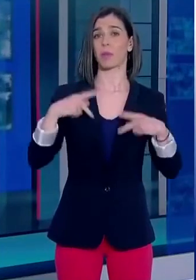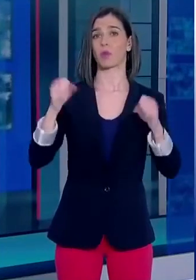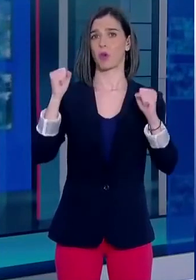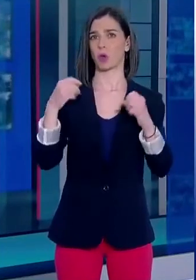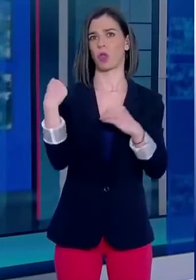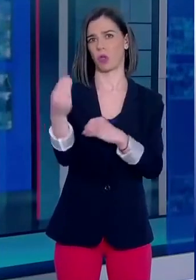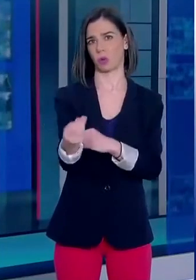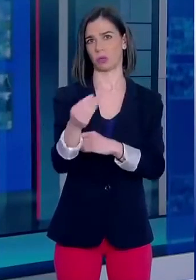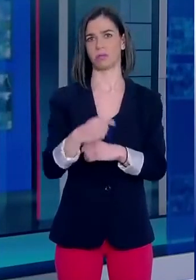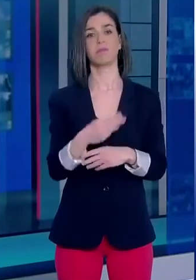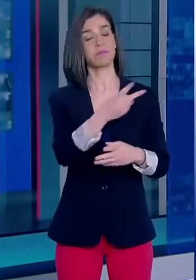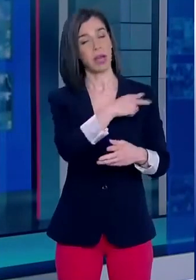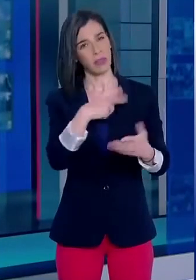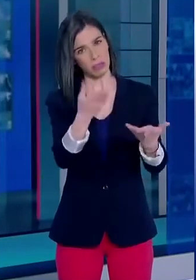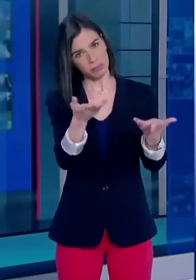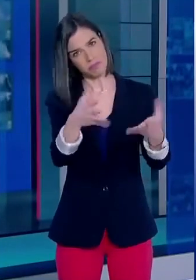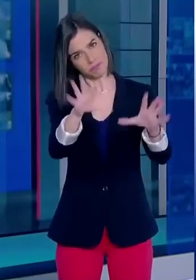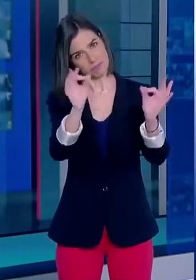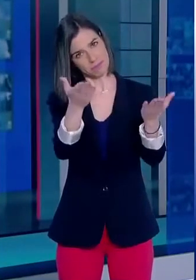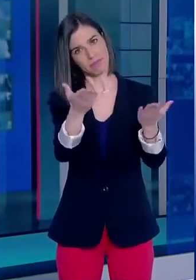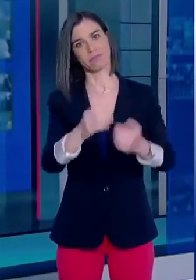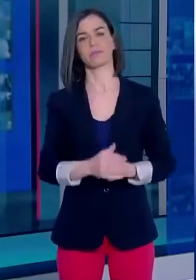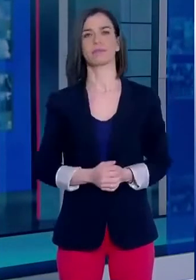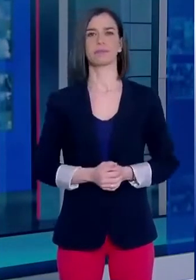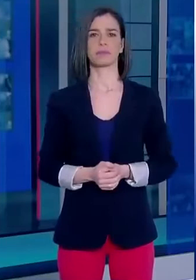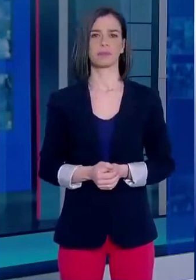Υγείας. Κύριε καθηγητά, έχετε το λόγο.